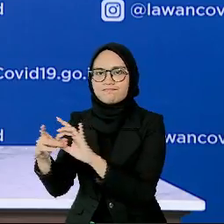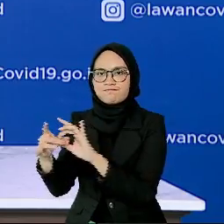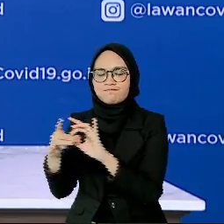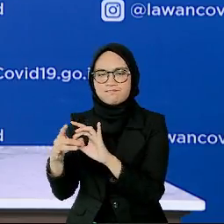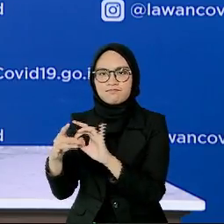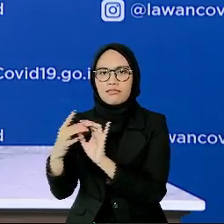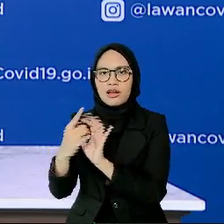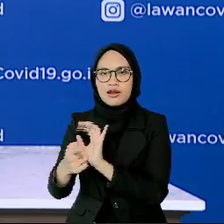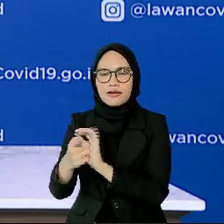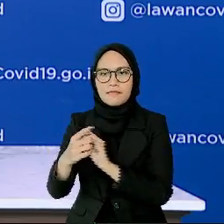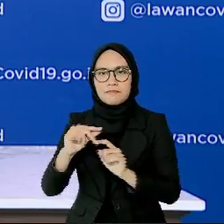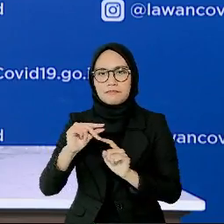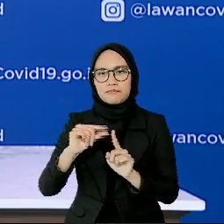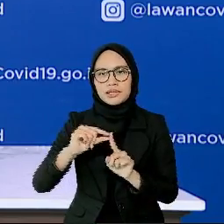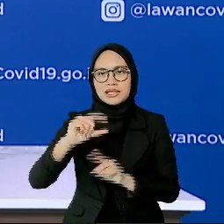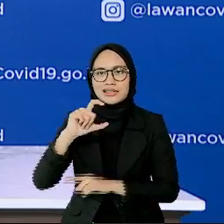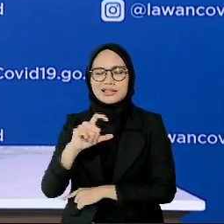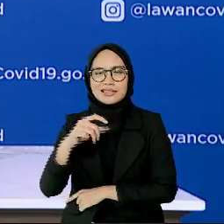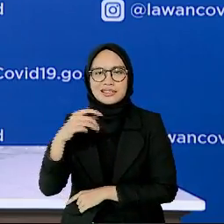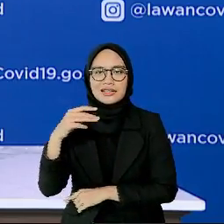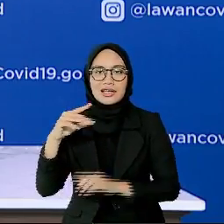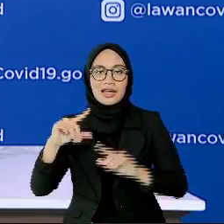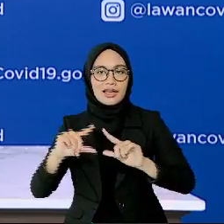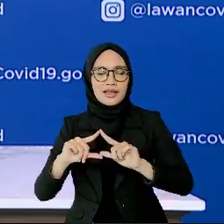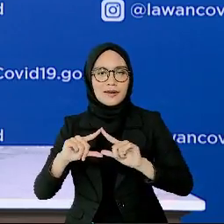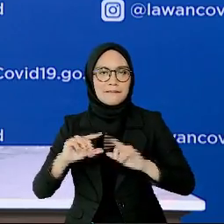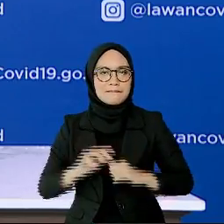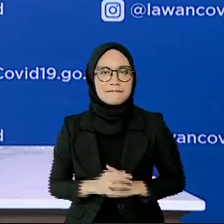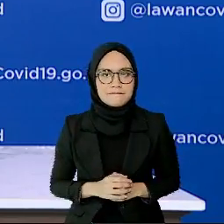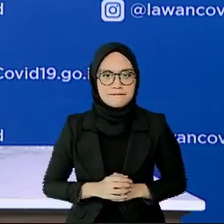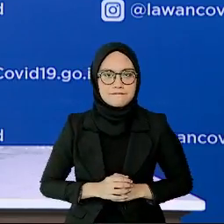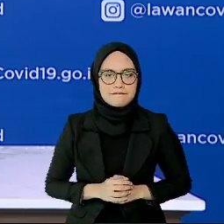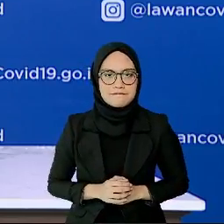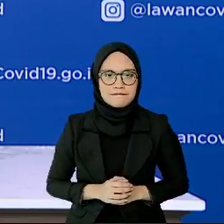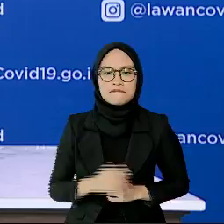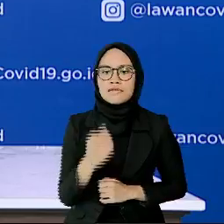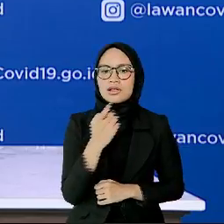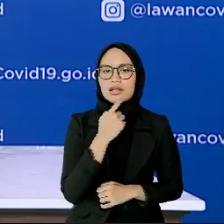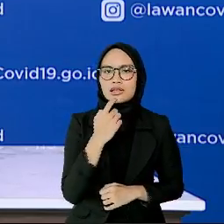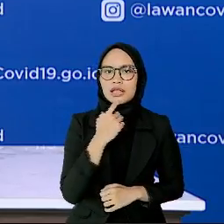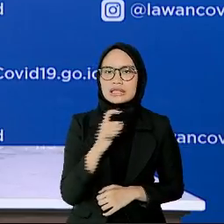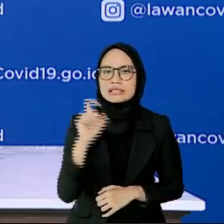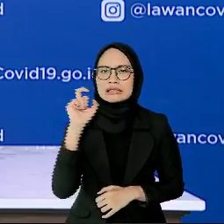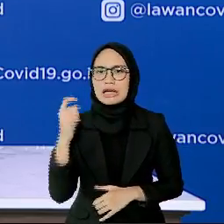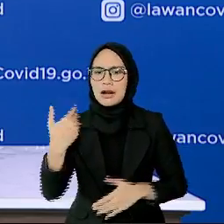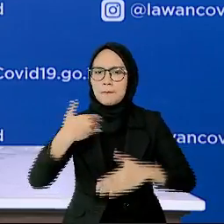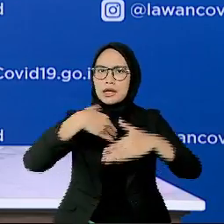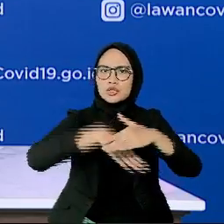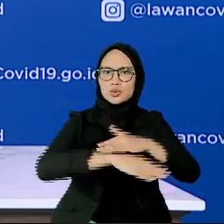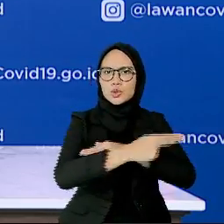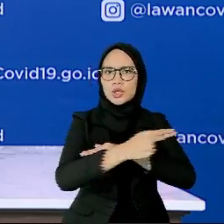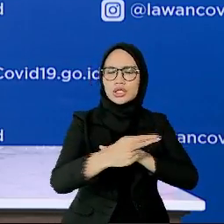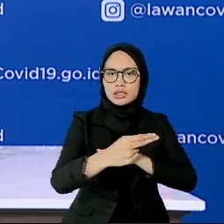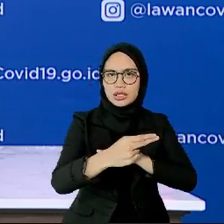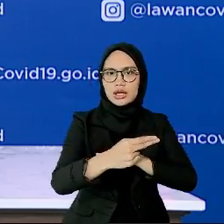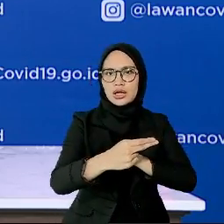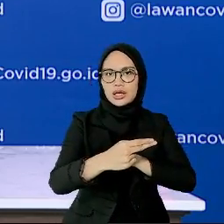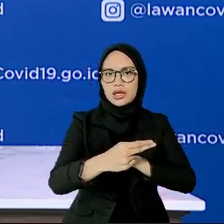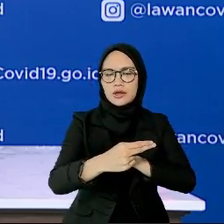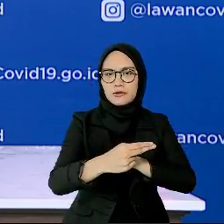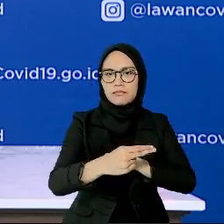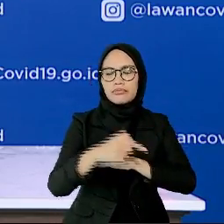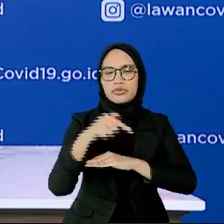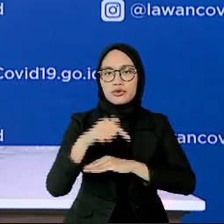Corridor Arrangement atau TCA. Terkait teknis masuknya wisatawan asing ke Indonesia, nantinya mereka hanya